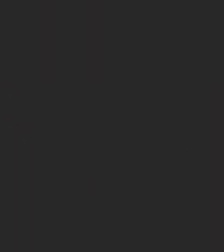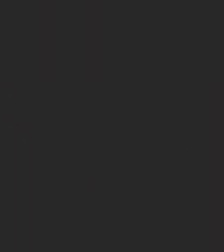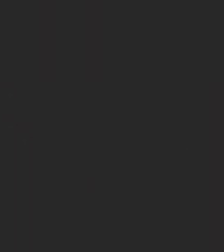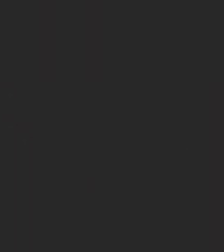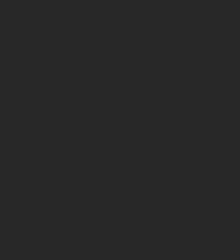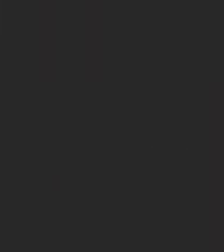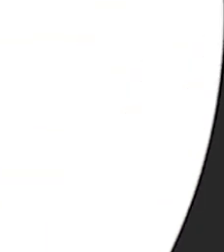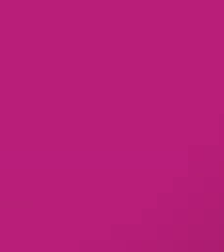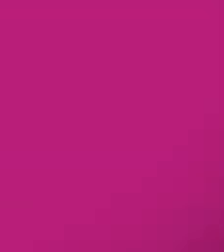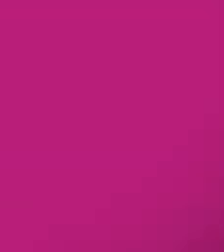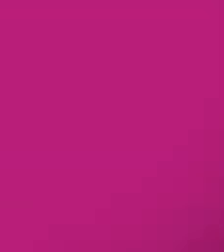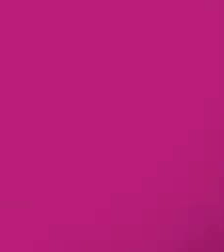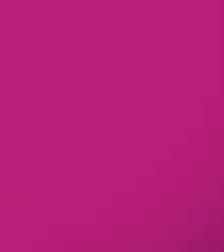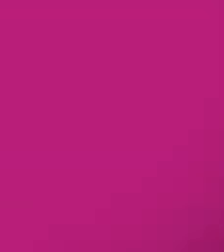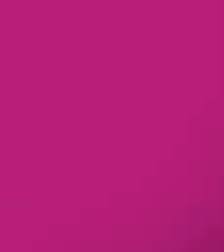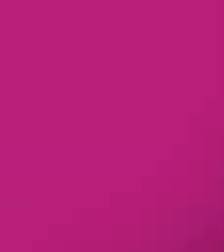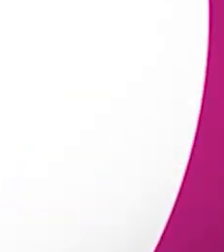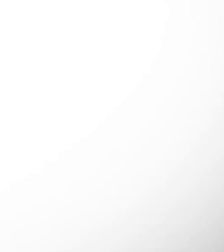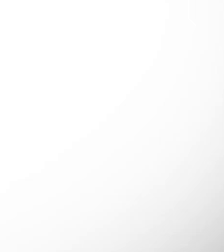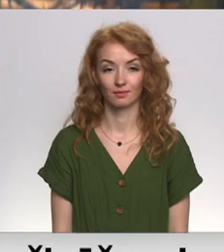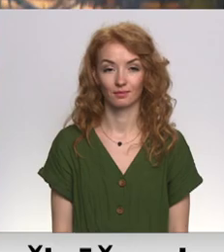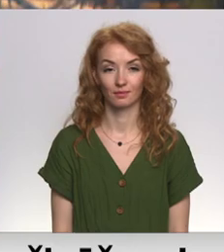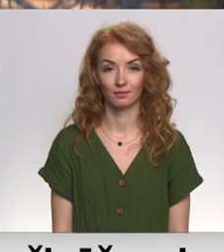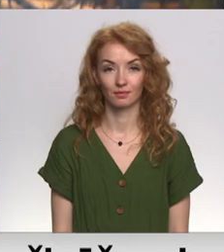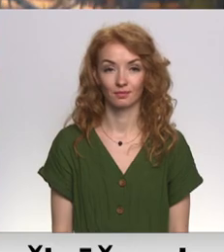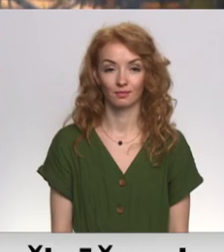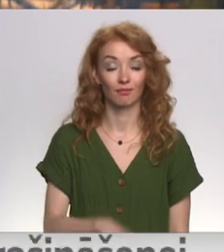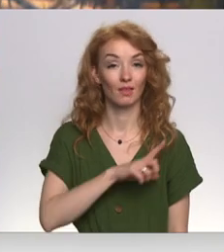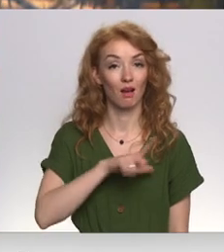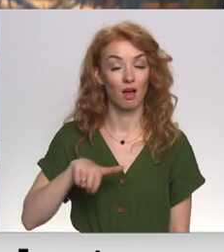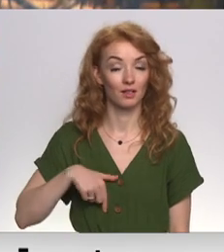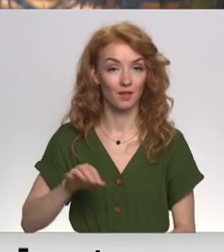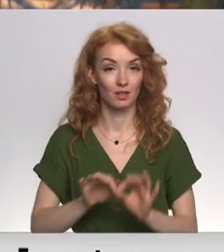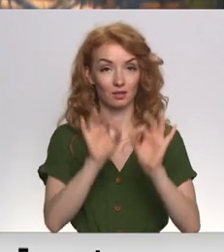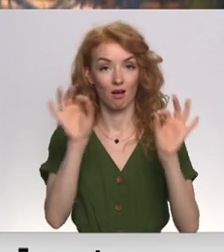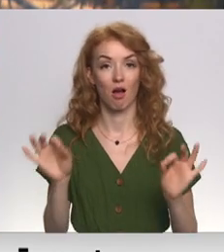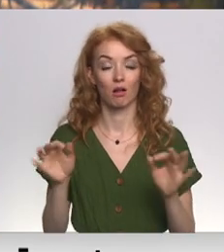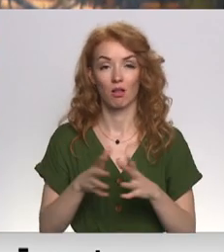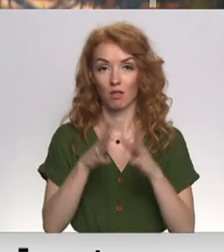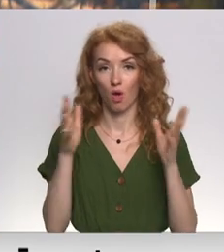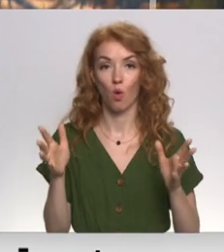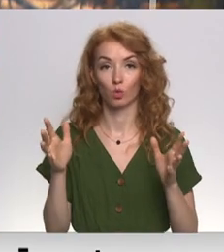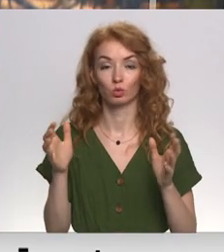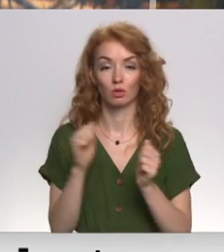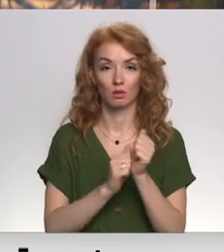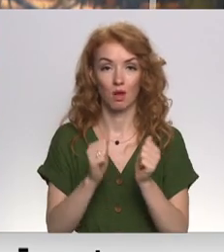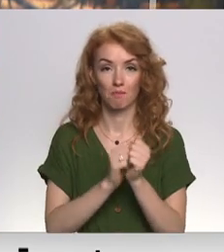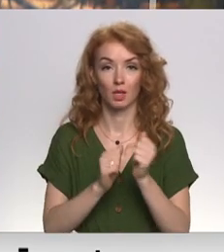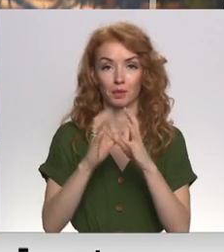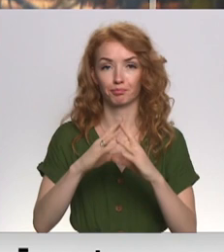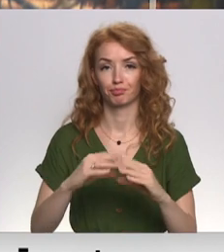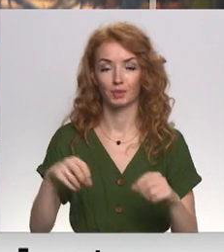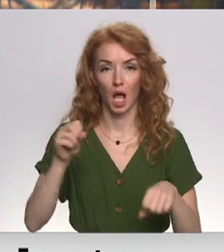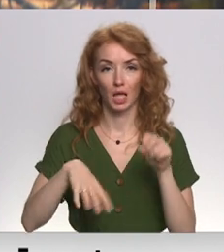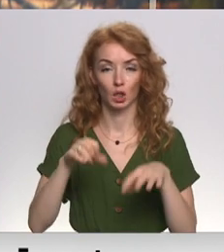Re, viss ēters ir te! Latvijā sākta vairāku bioloģiski noārdāmu